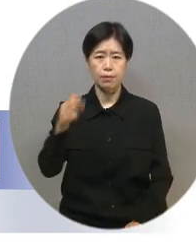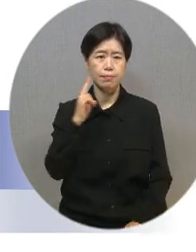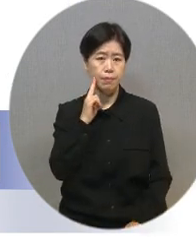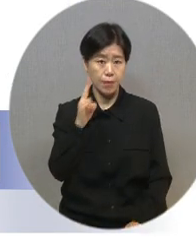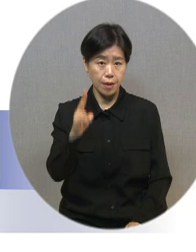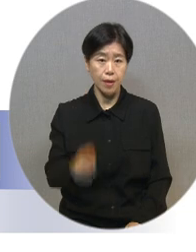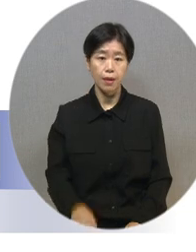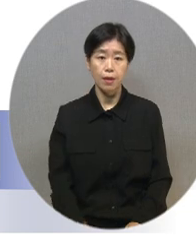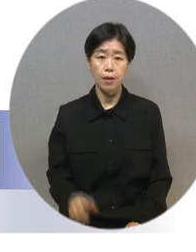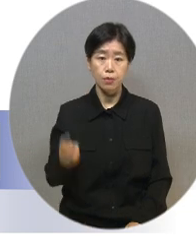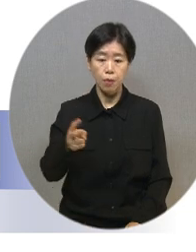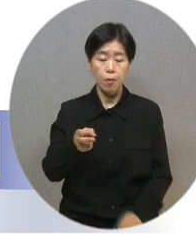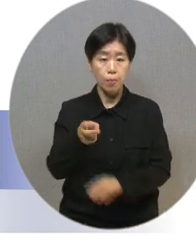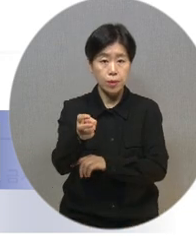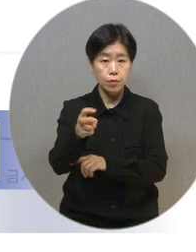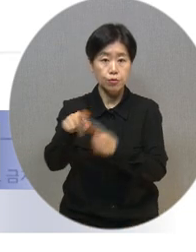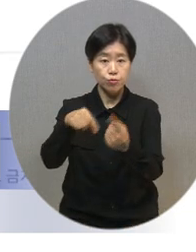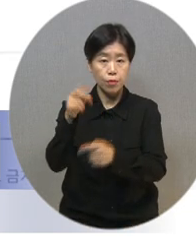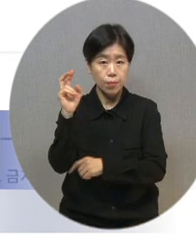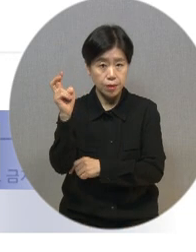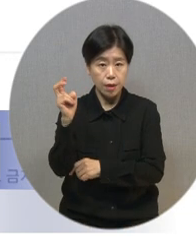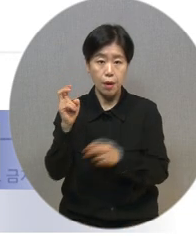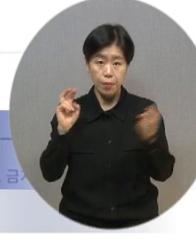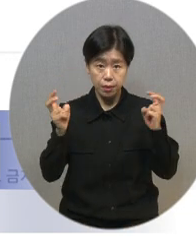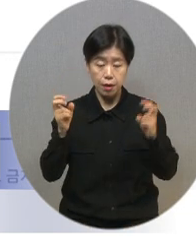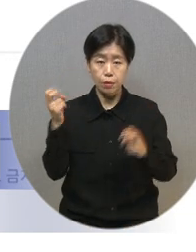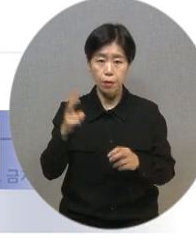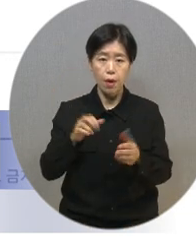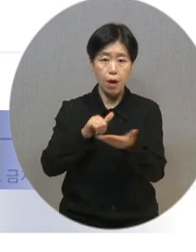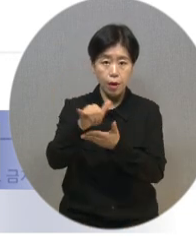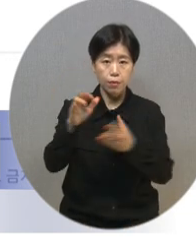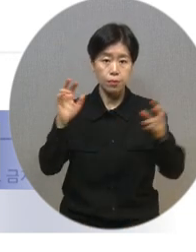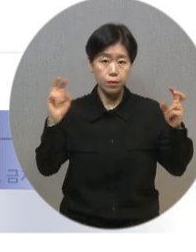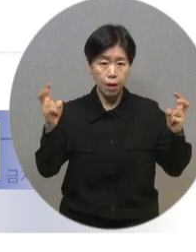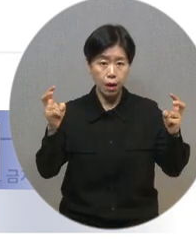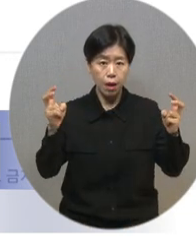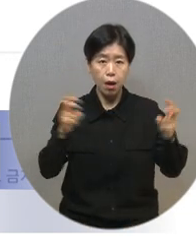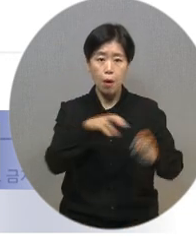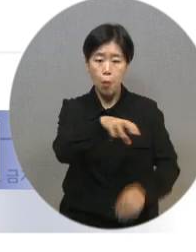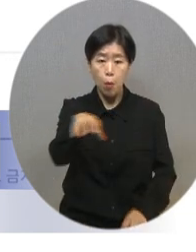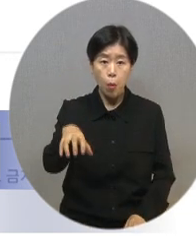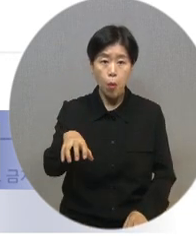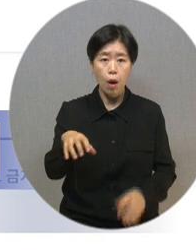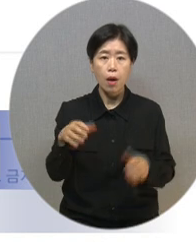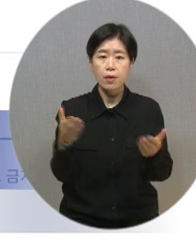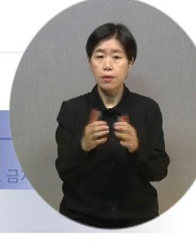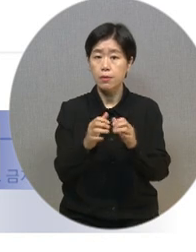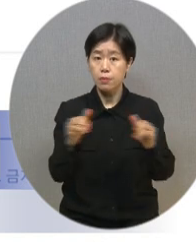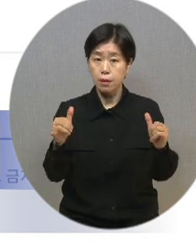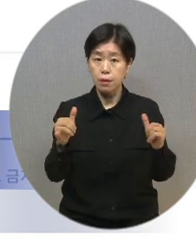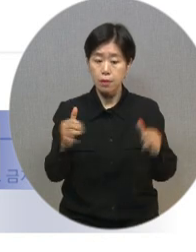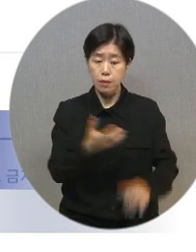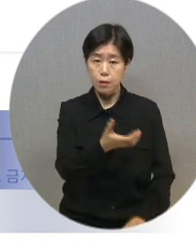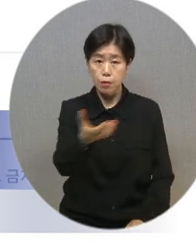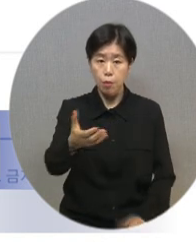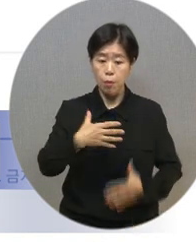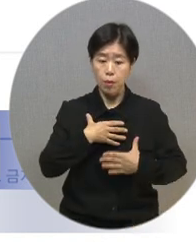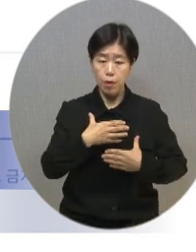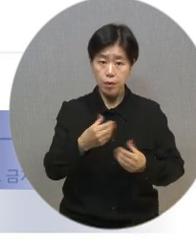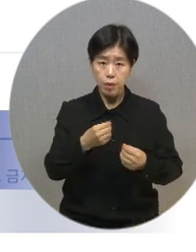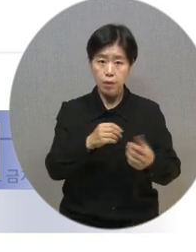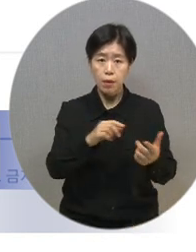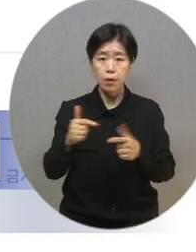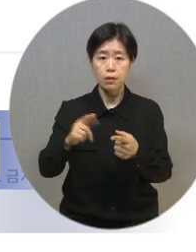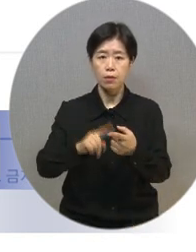심각하고 버스 운송 회사나 항공사 여객 터미널 등의 관리자와 종사자들은이 이동 편의 시설 등에